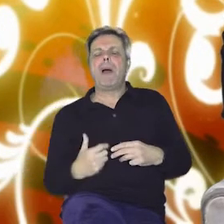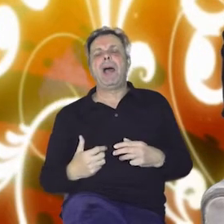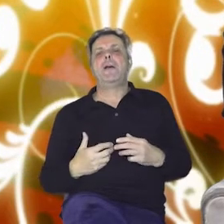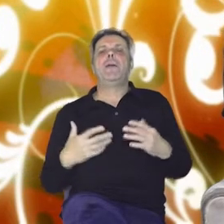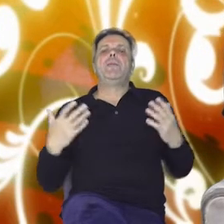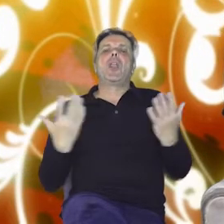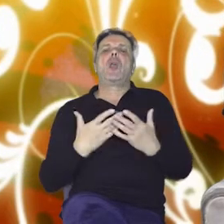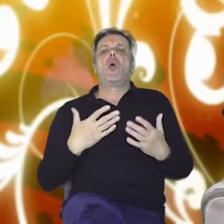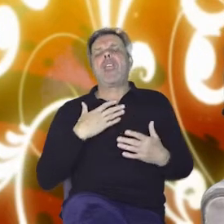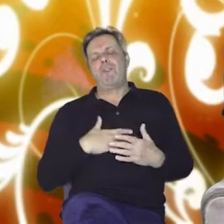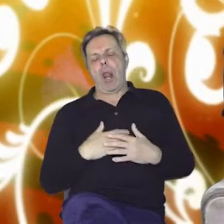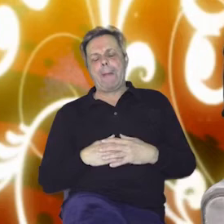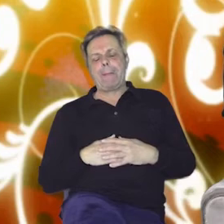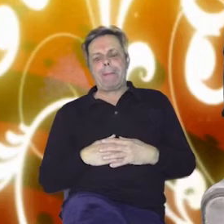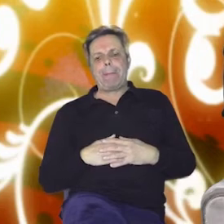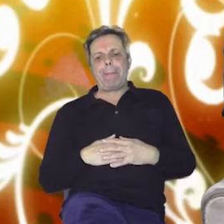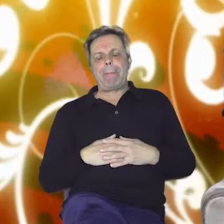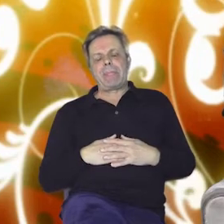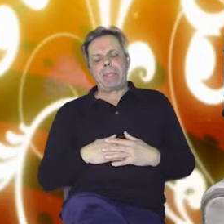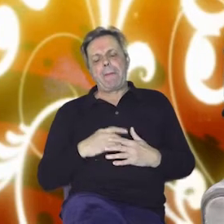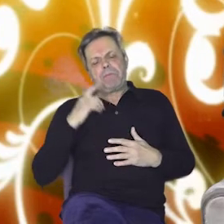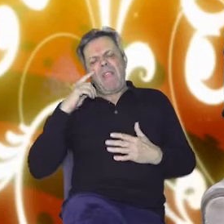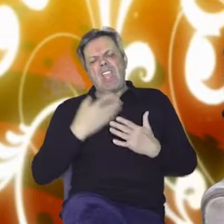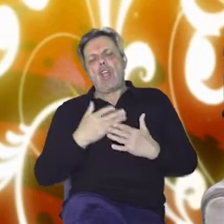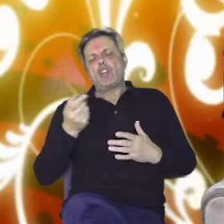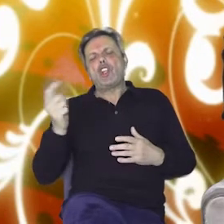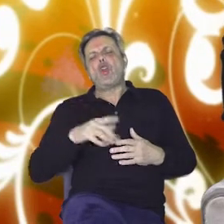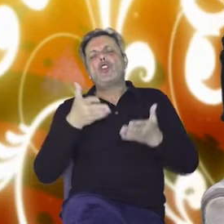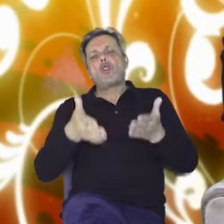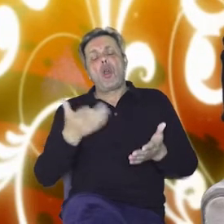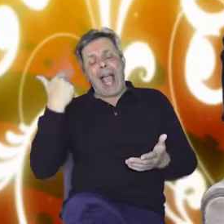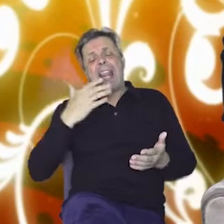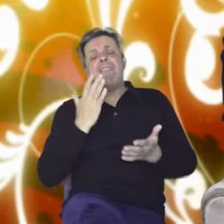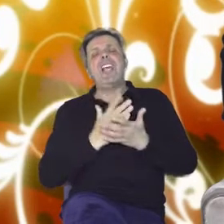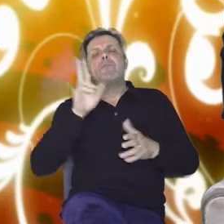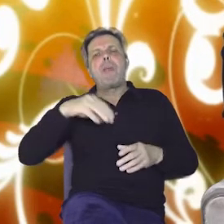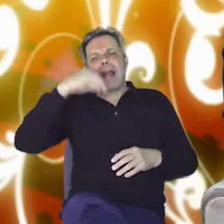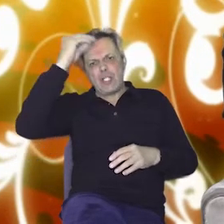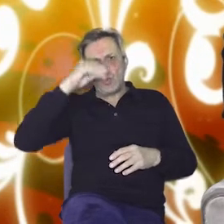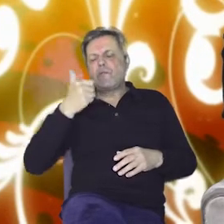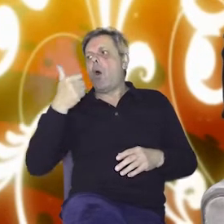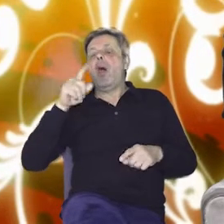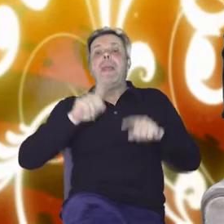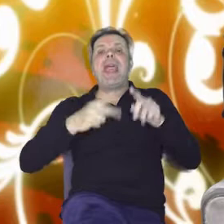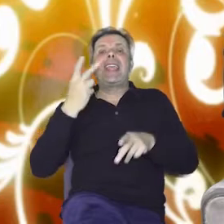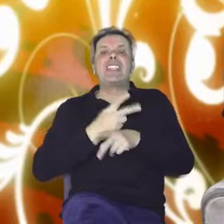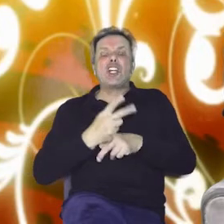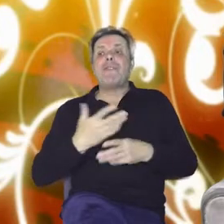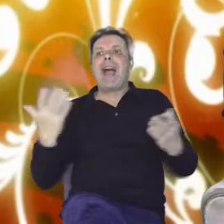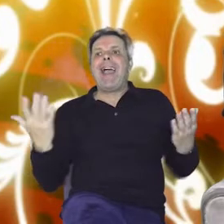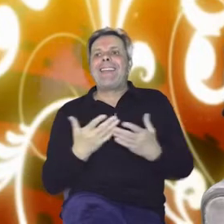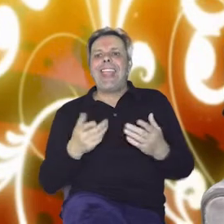vole. Vjerovatno će do toga i doći, ali već smo imali iskustvo nekih zemalja gdje se to